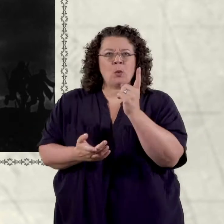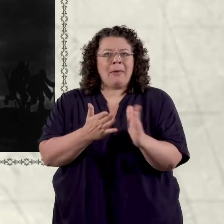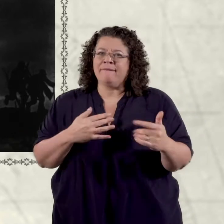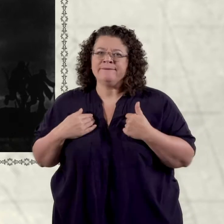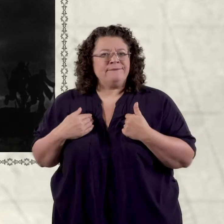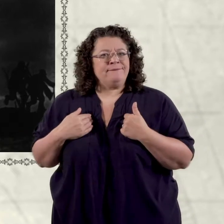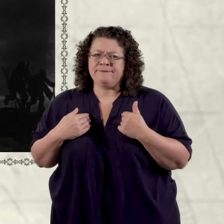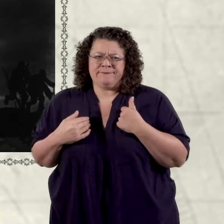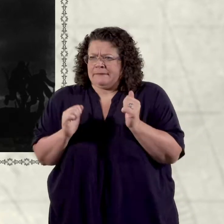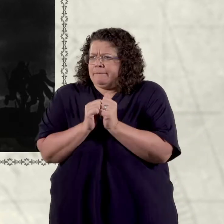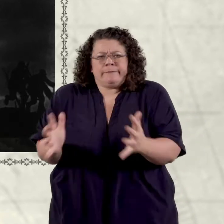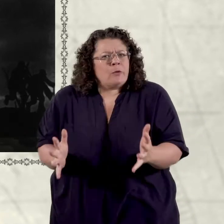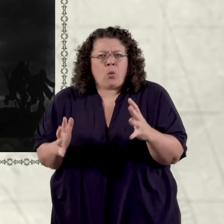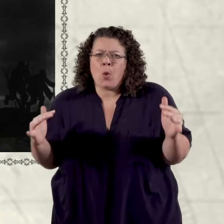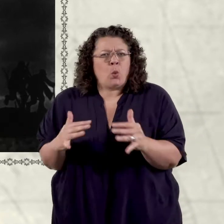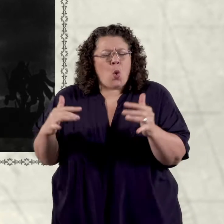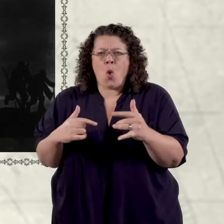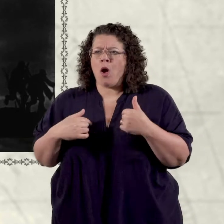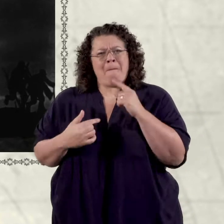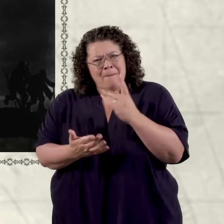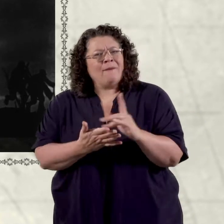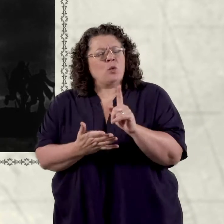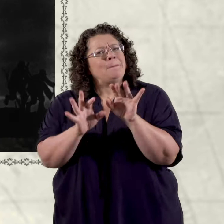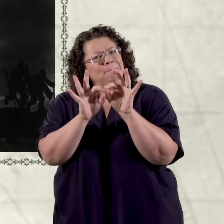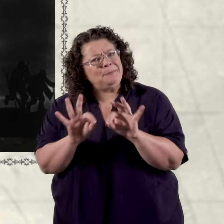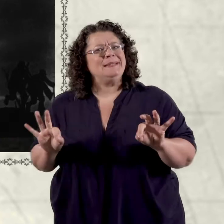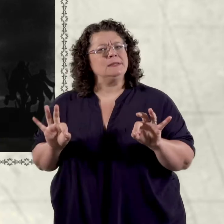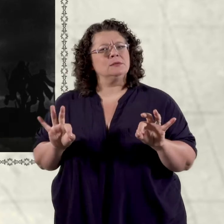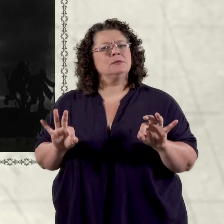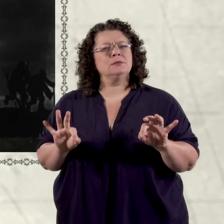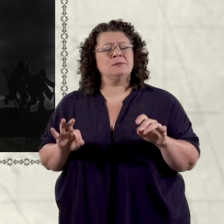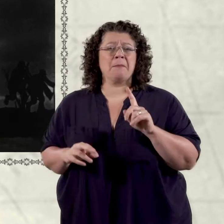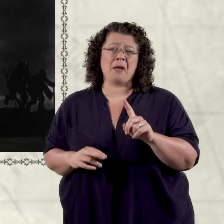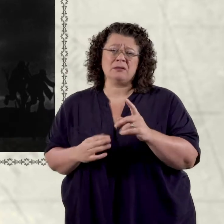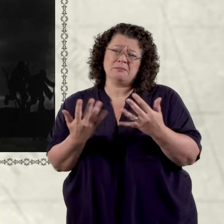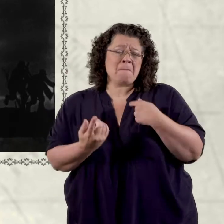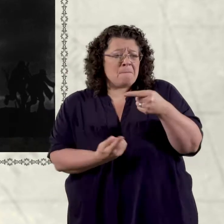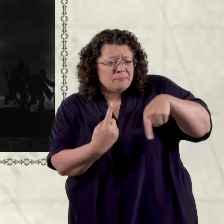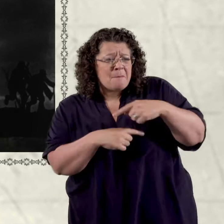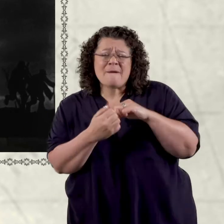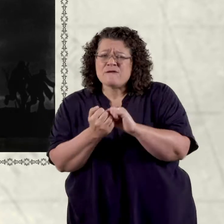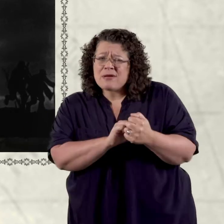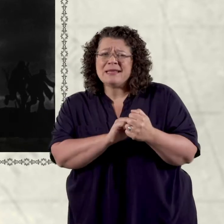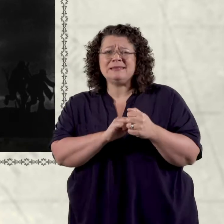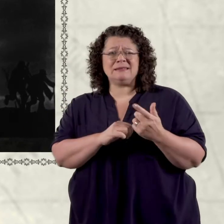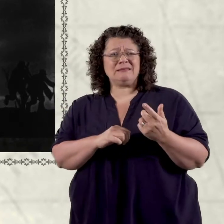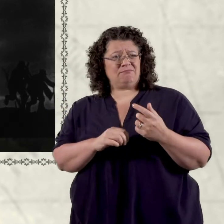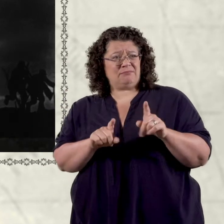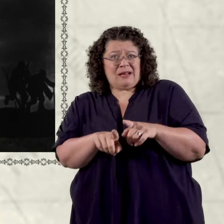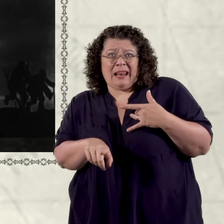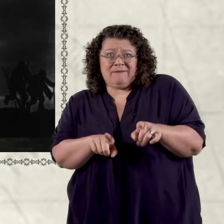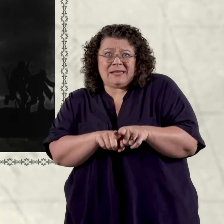credu mewn heddwch. Ond, mi o'na lawer o'n ffrindiau i, bechgyn oedd yn byw yn